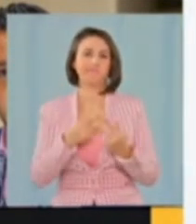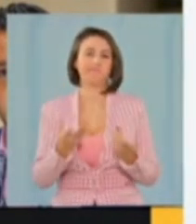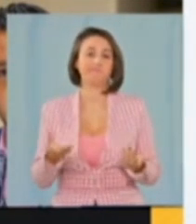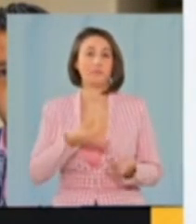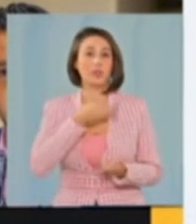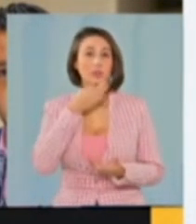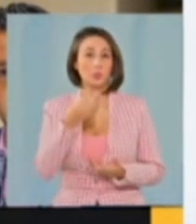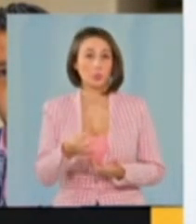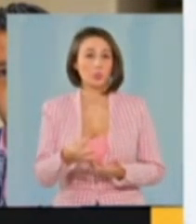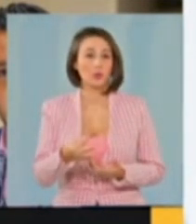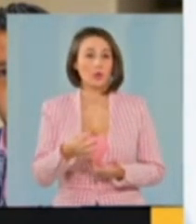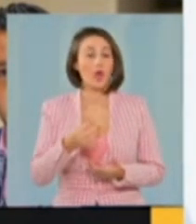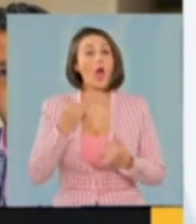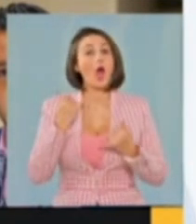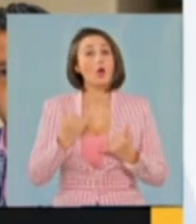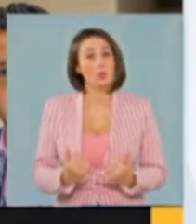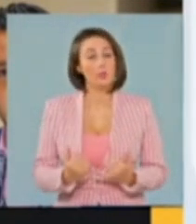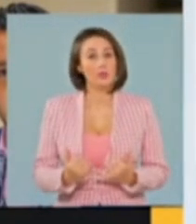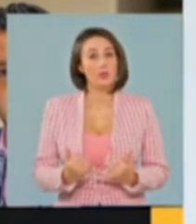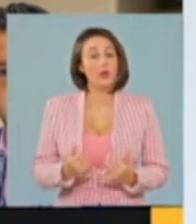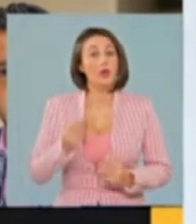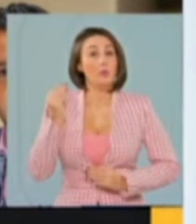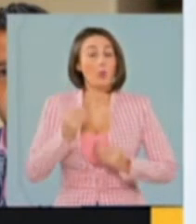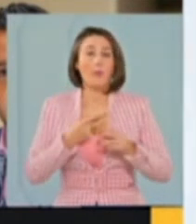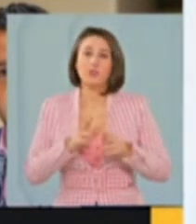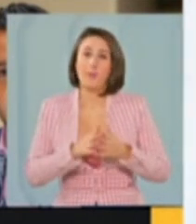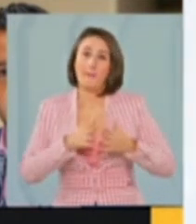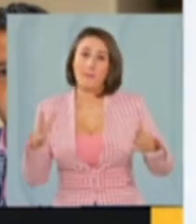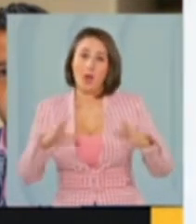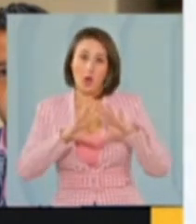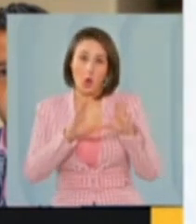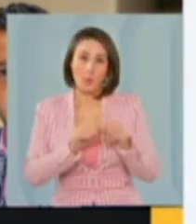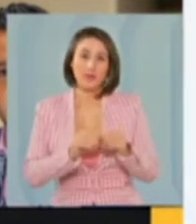să spuneți că în momentul ăsta problema cea mai mare a